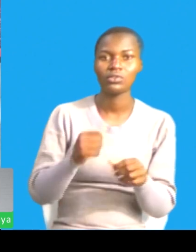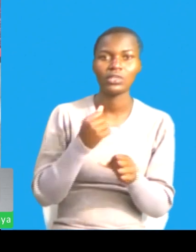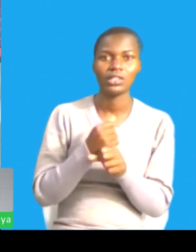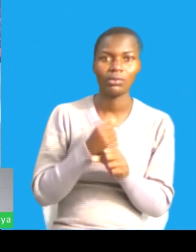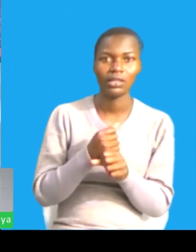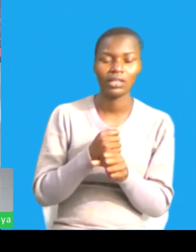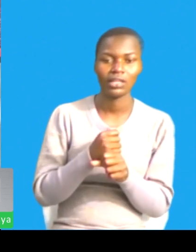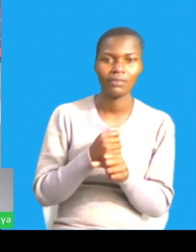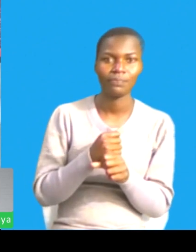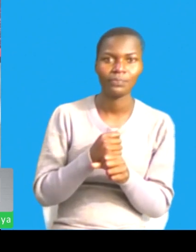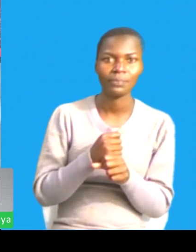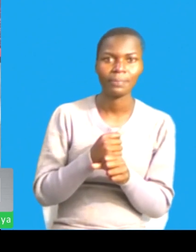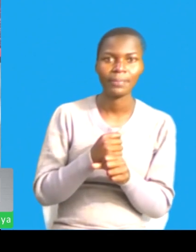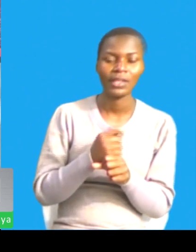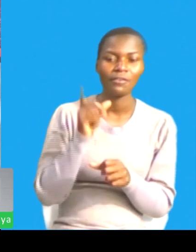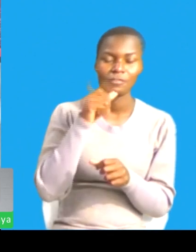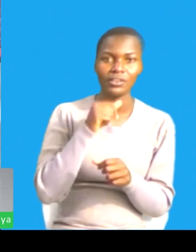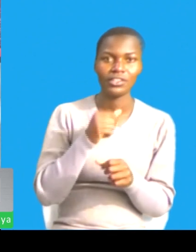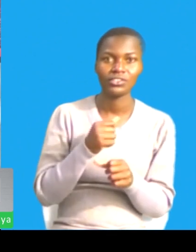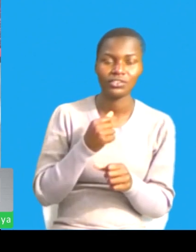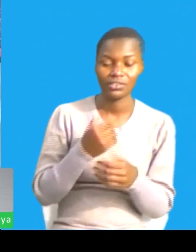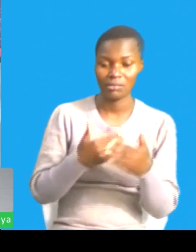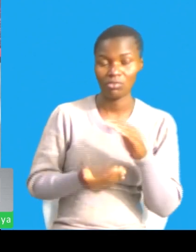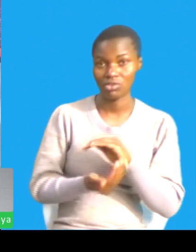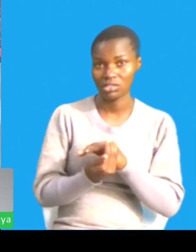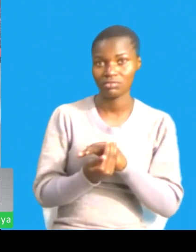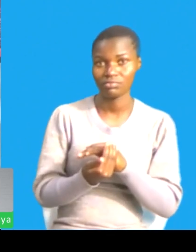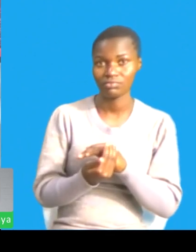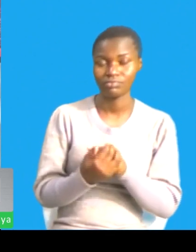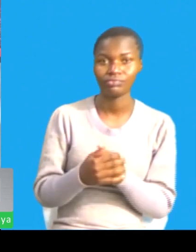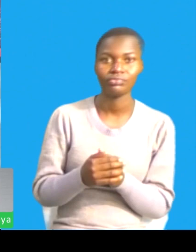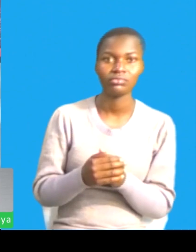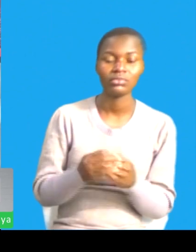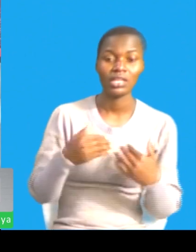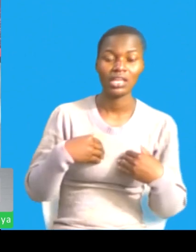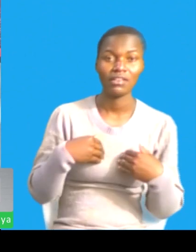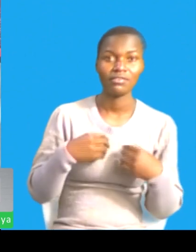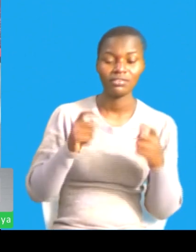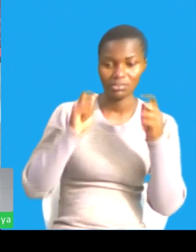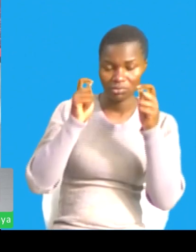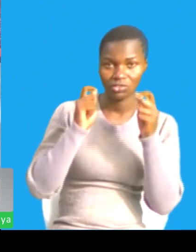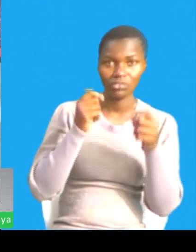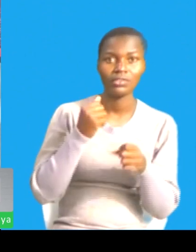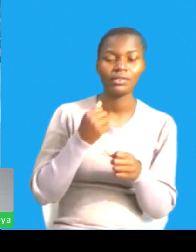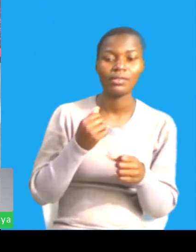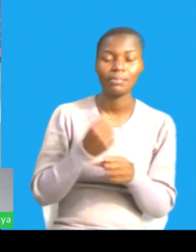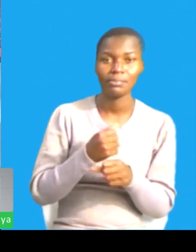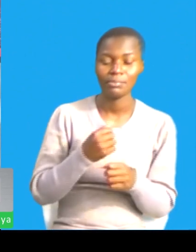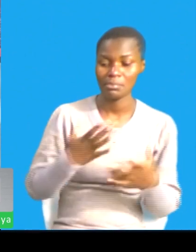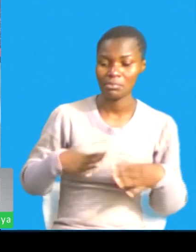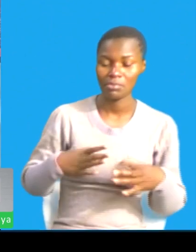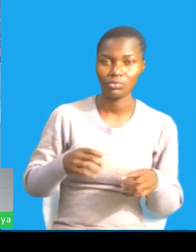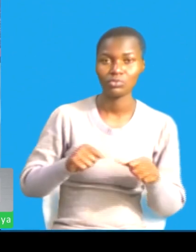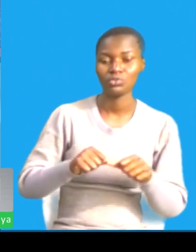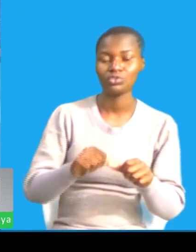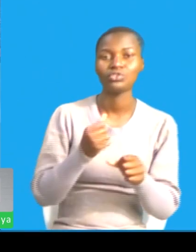can actually maneno asubuhi. And you can actually have those processions na bado watu waendelee kazi. So the reality of the fact, Jonah, ni